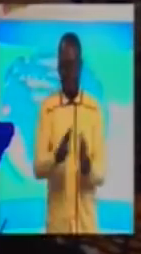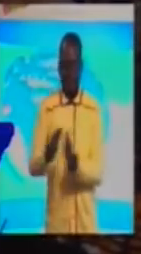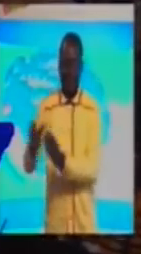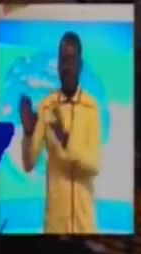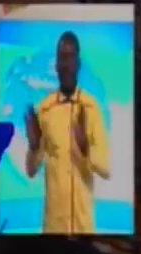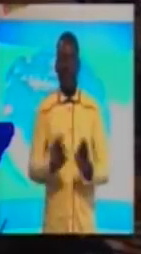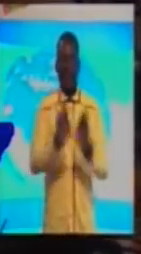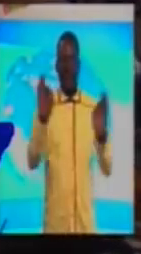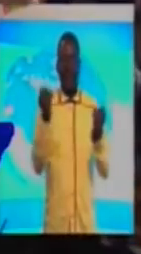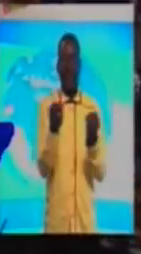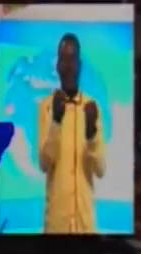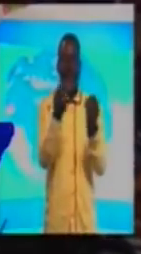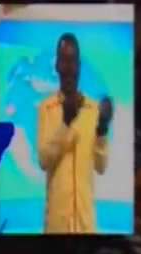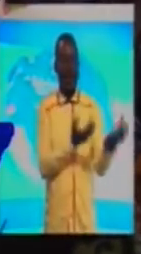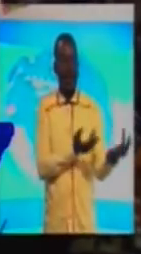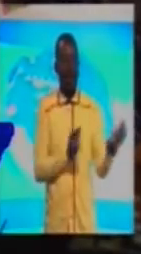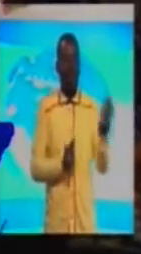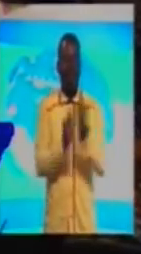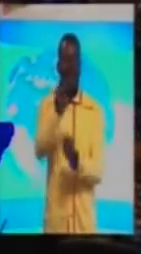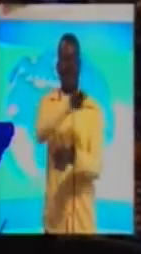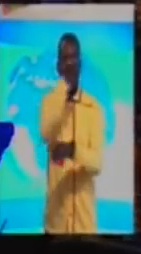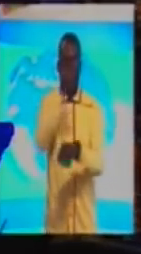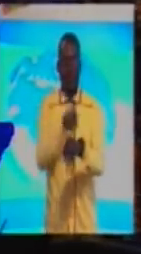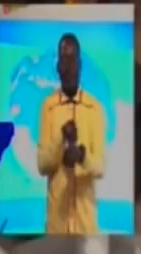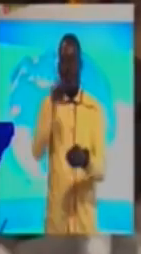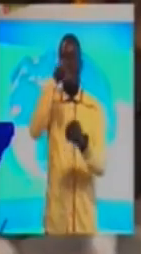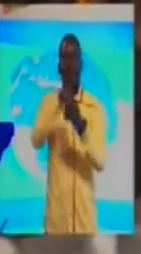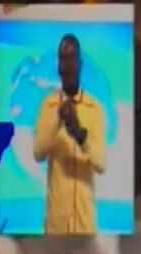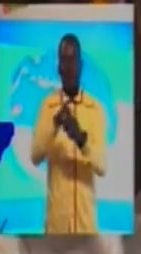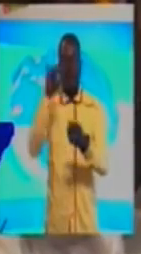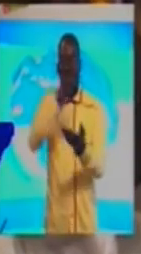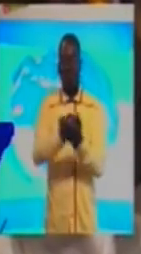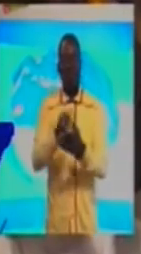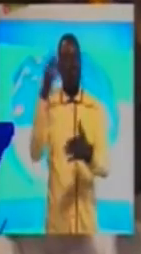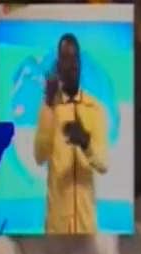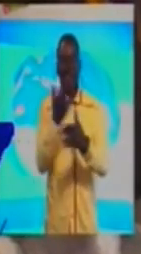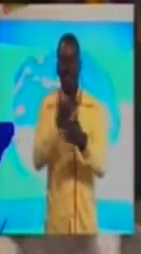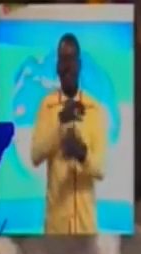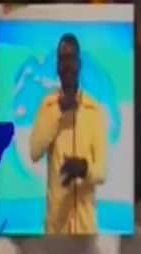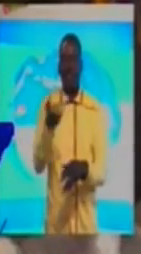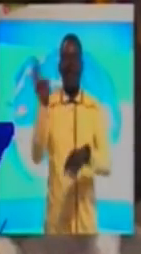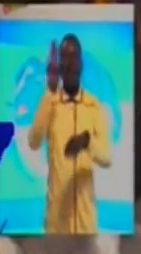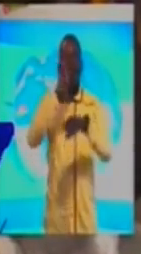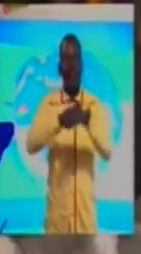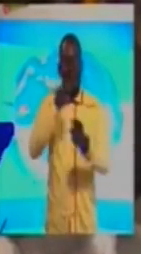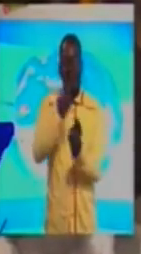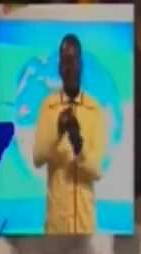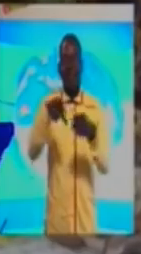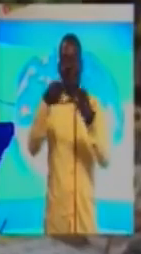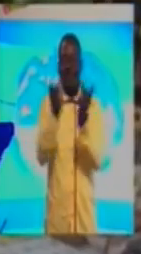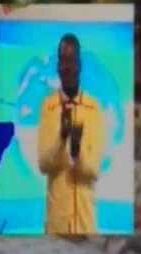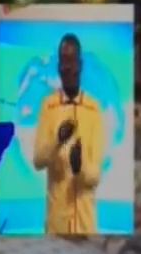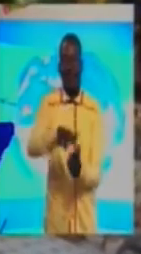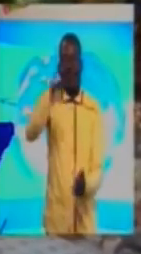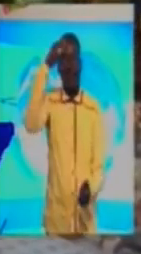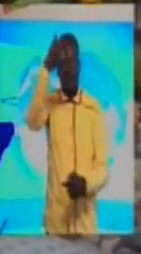fête. Beaucoup attendent à passer ces moments dans la sobriété, mais cela ne les empêche pas de mettre les petits plats dans les grains pour accueillir